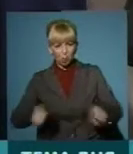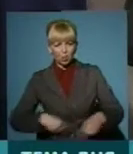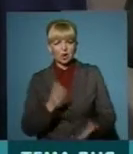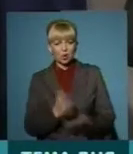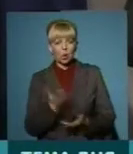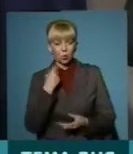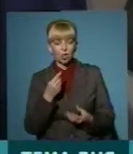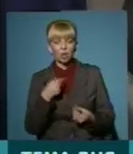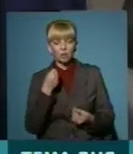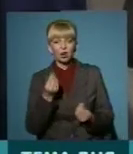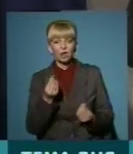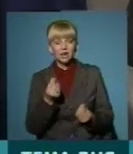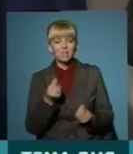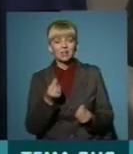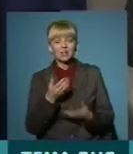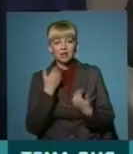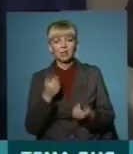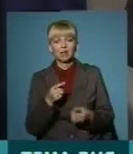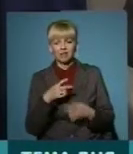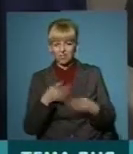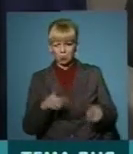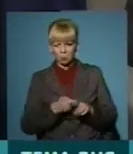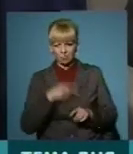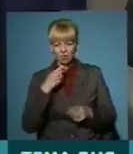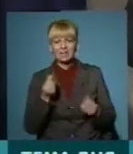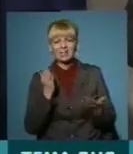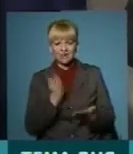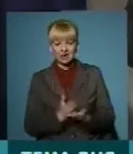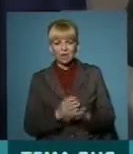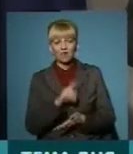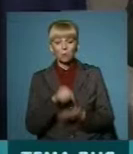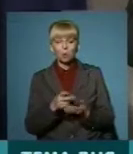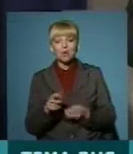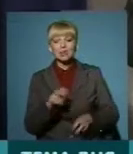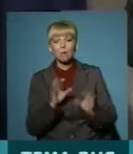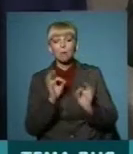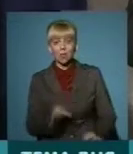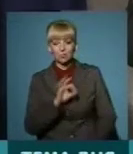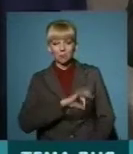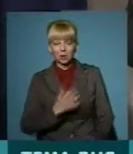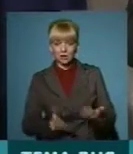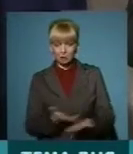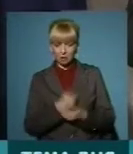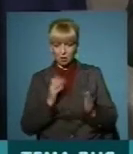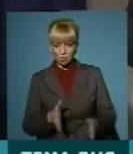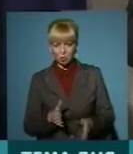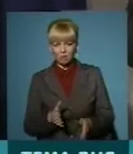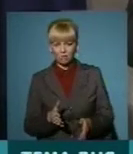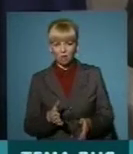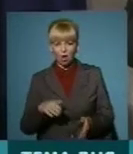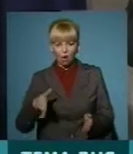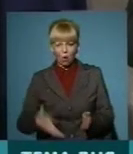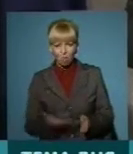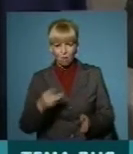когда говорят, денег нет, не надо об этом говорить. Есть деньги. Вопрос, надо их изыскать и правильно использовать. Если мы будем копать туннели